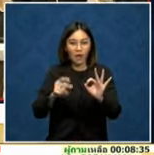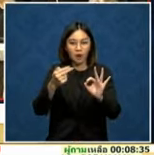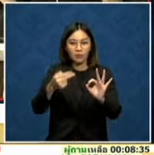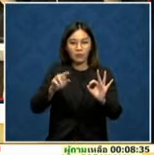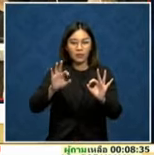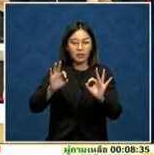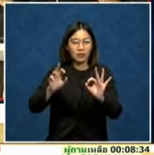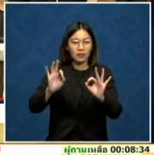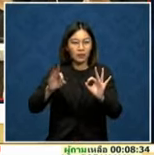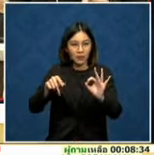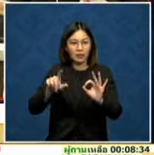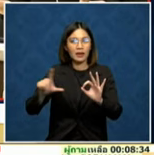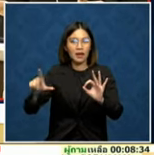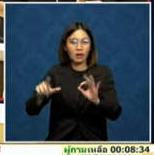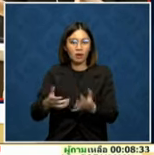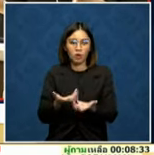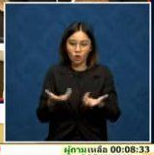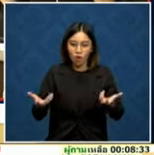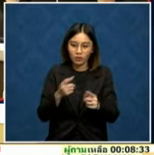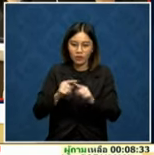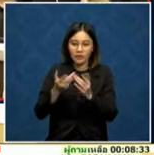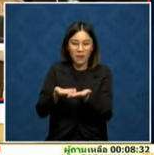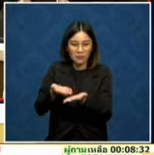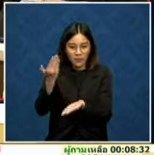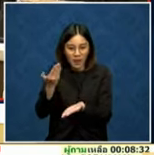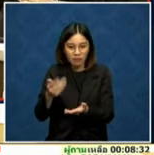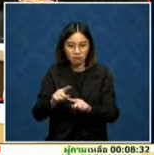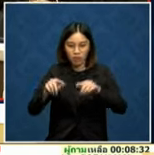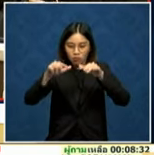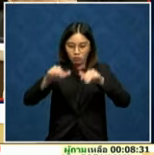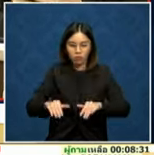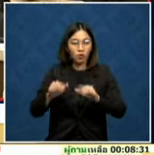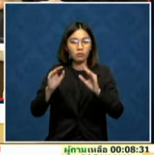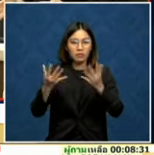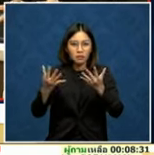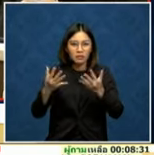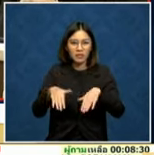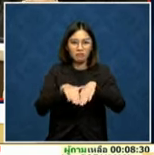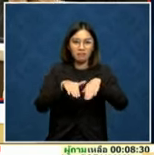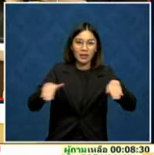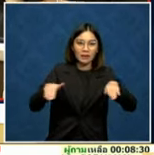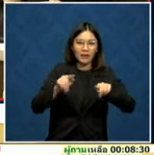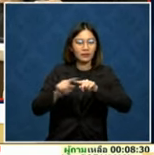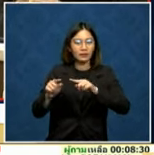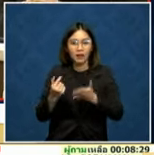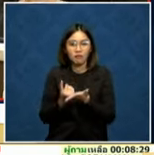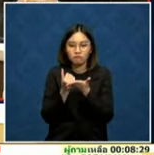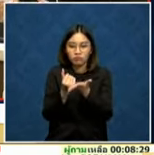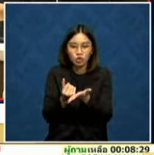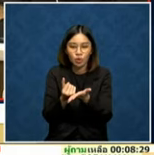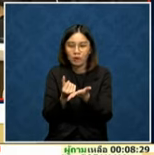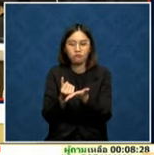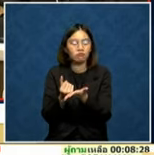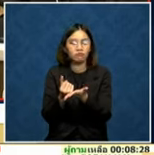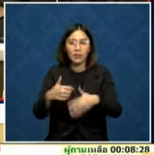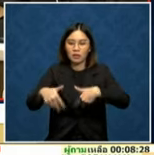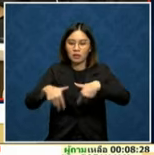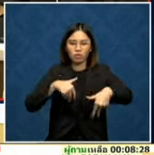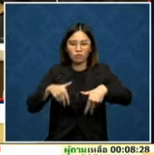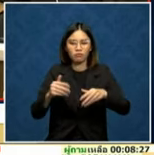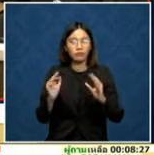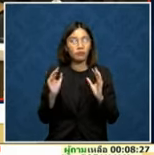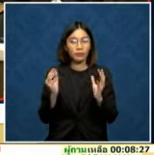นอกจากเรื่องของราคาสนค้ามัแฟงแล้วัไม่ลงเลยวเราไม่มีมาตรการอะไรมา ที่จะช่วยเหล bigger ข้าคลองชียษ liqu